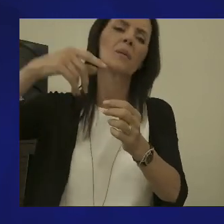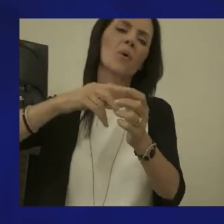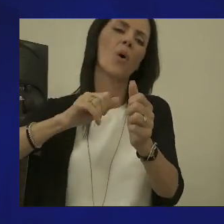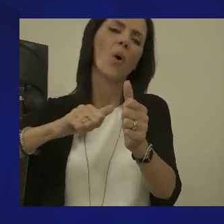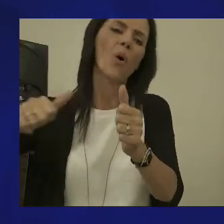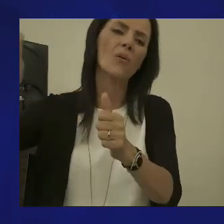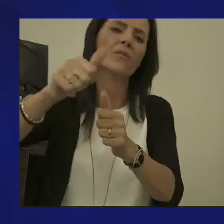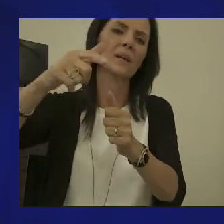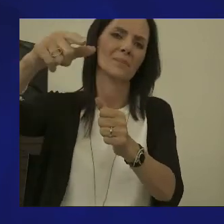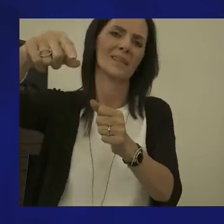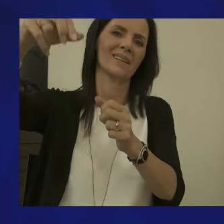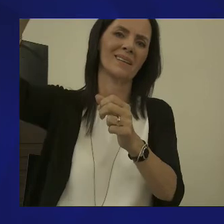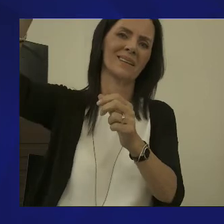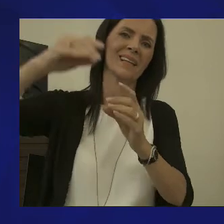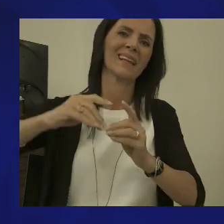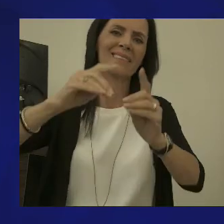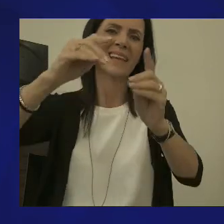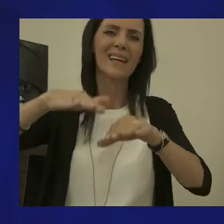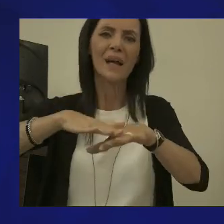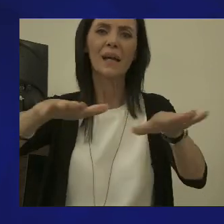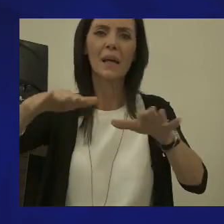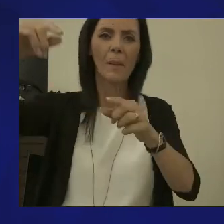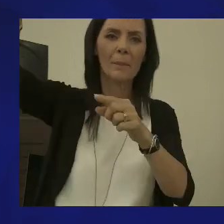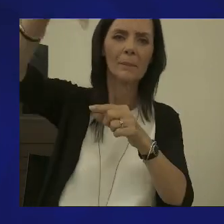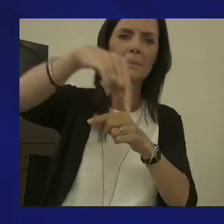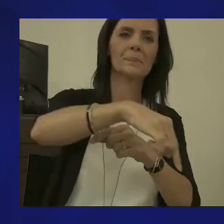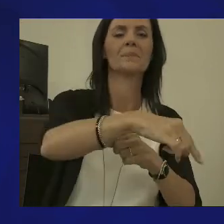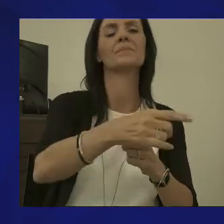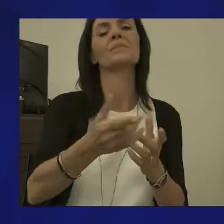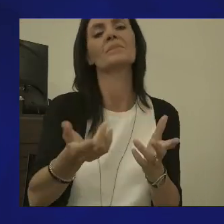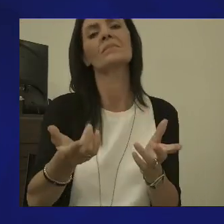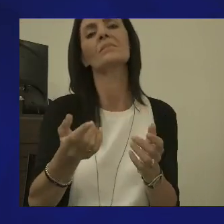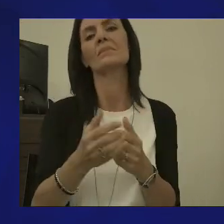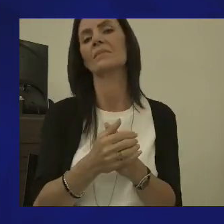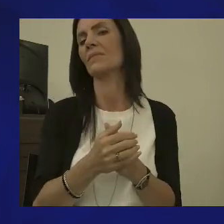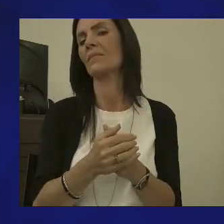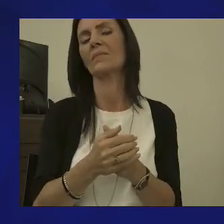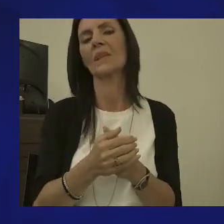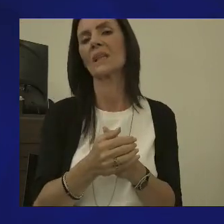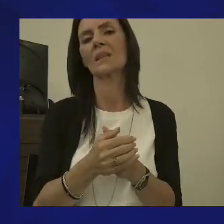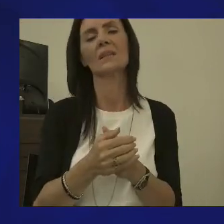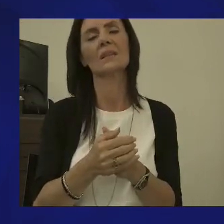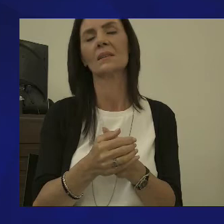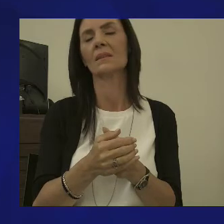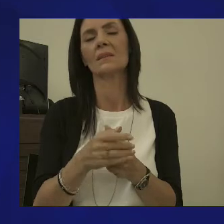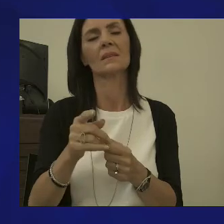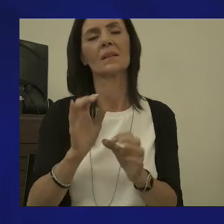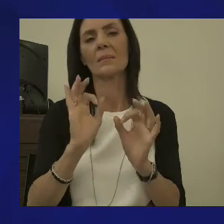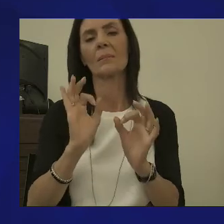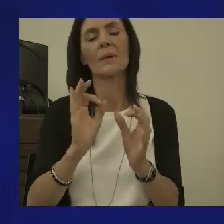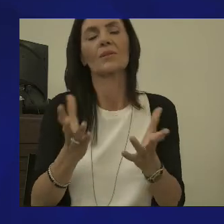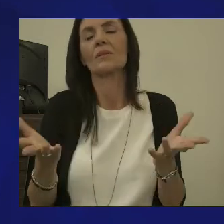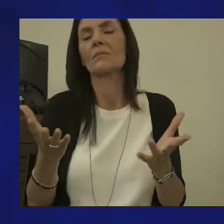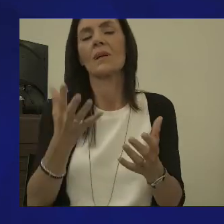דרך לוטוס, ומגיעים עד לשם הרחוב היינה. אז חבר'ה, זה ממש קורע לב לראות את הדבר